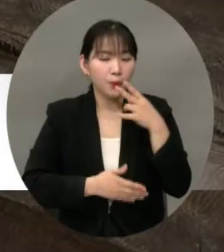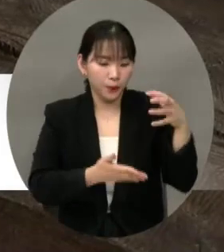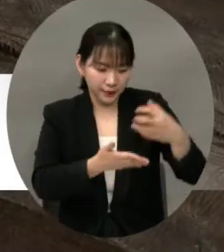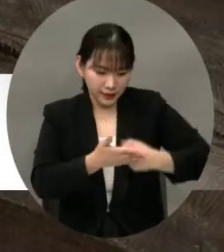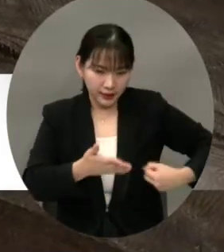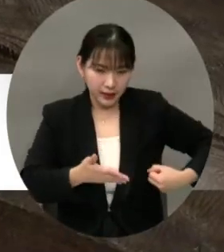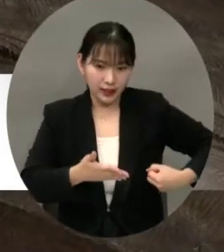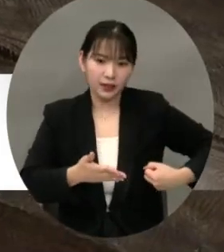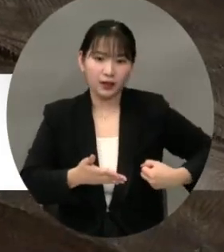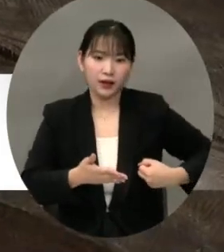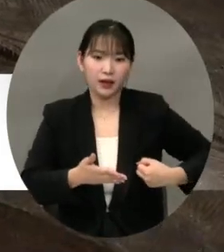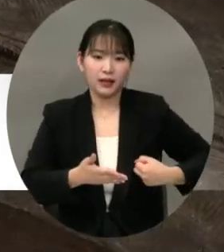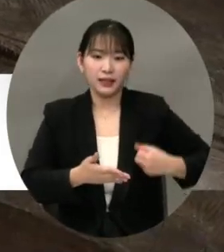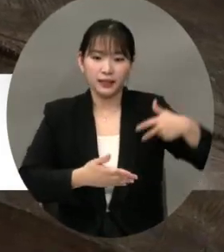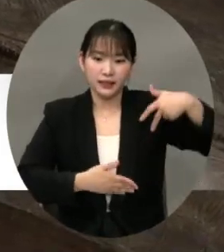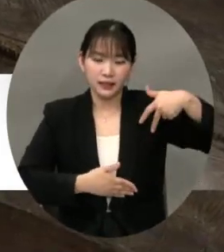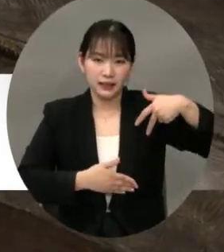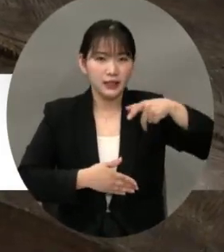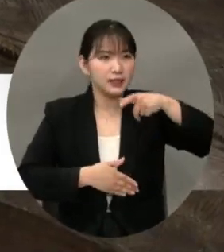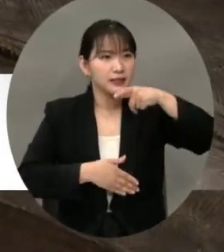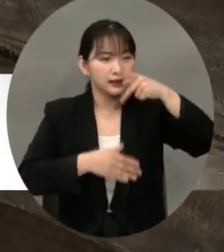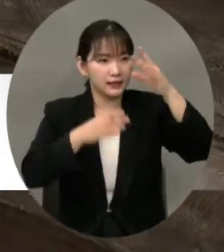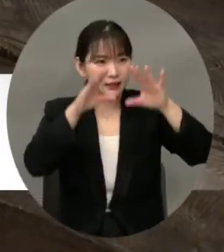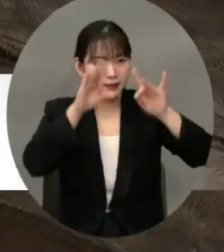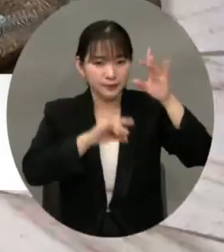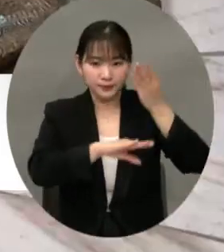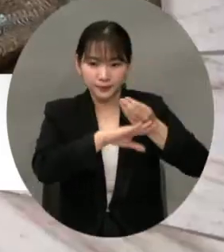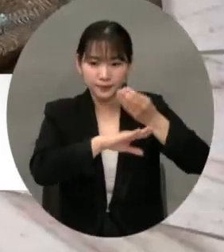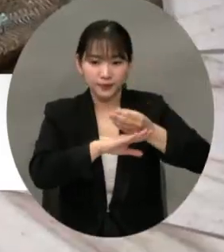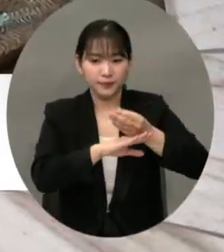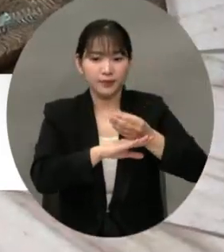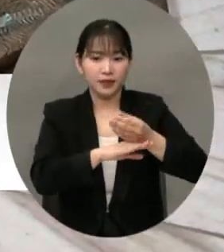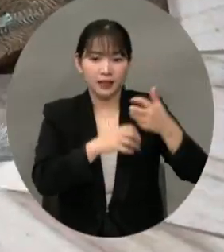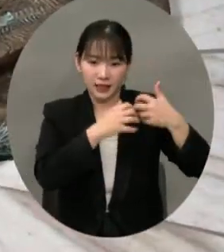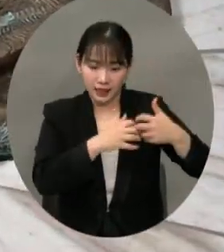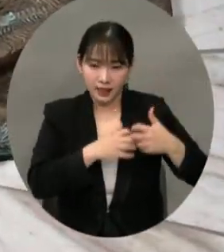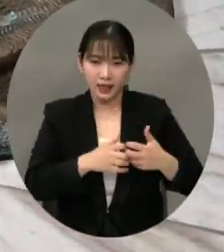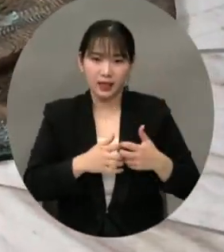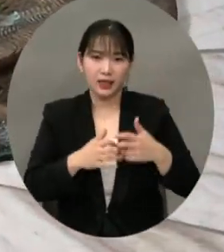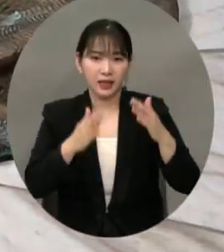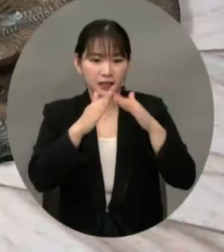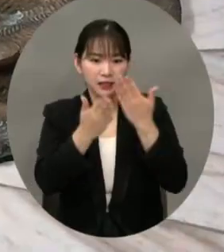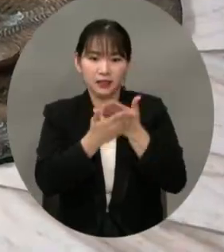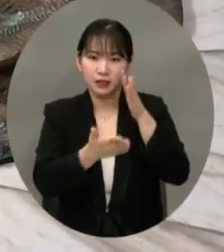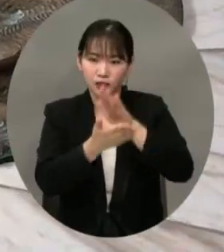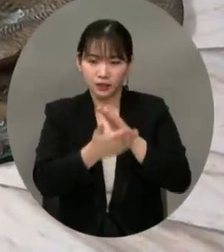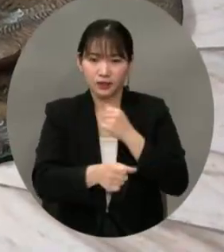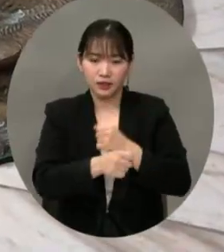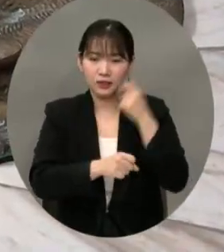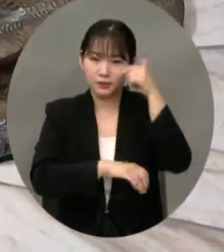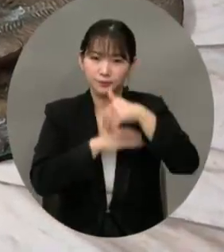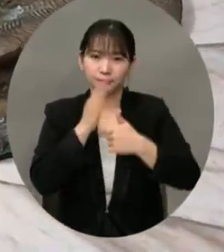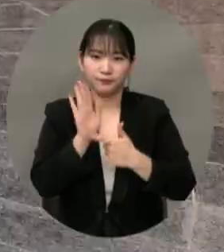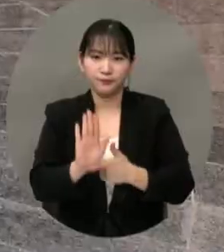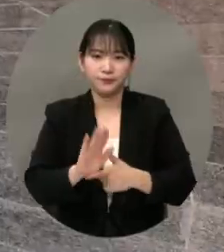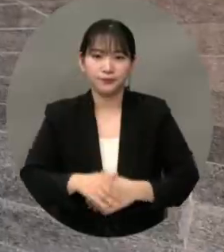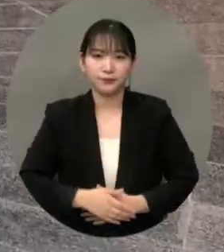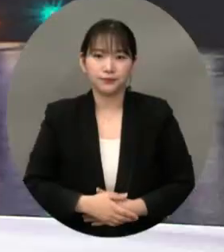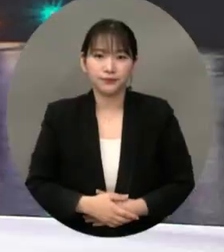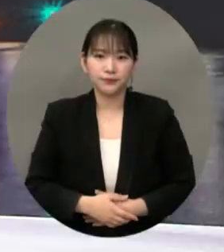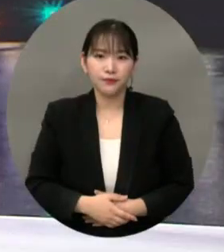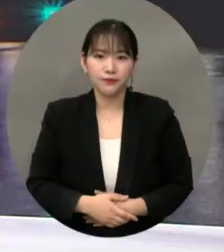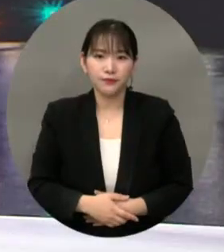위폐 봉환소 내 제습기와 천장 보수 등을 통해 해당 문제를 개선하겠다고 덧붙였습니다.